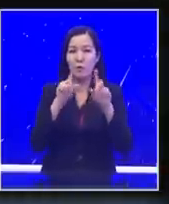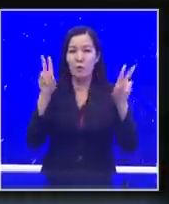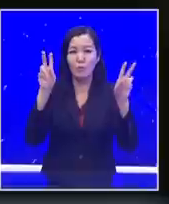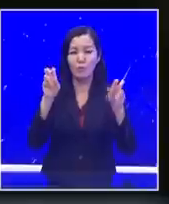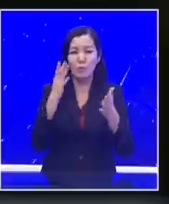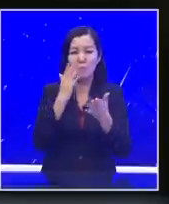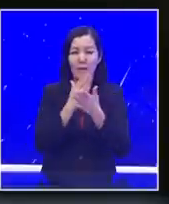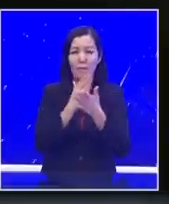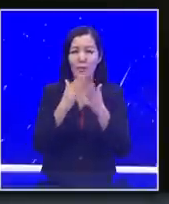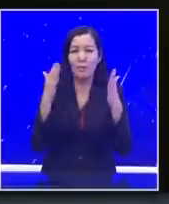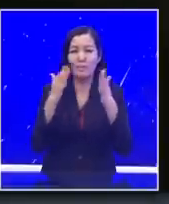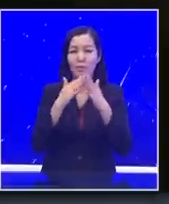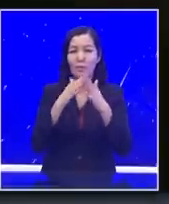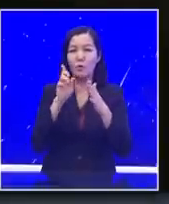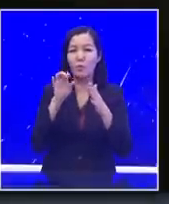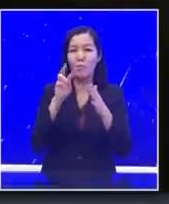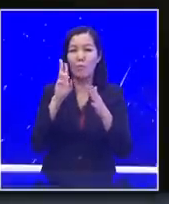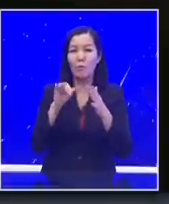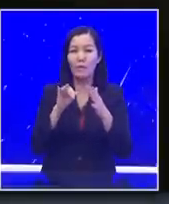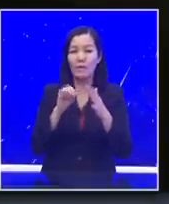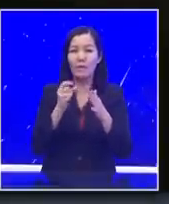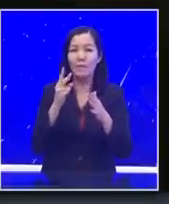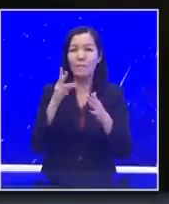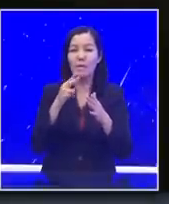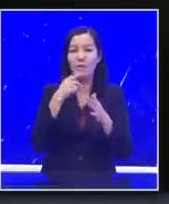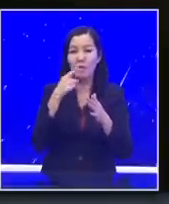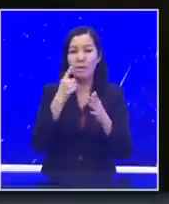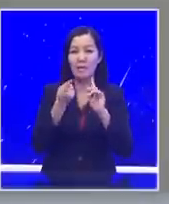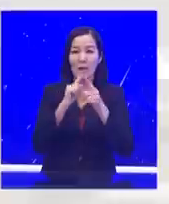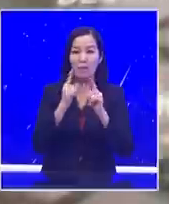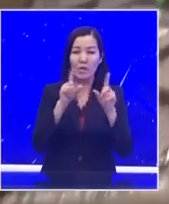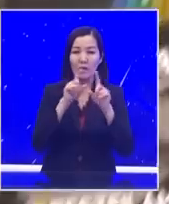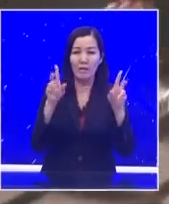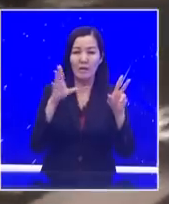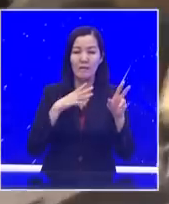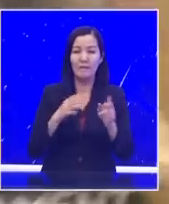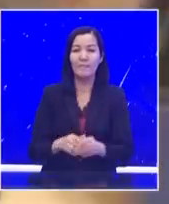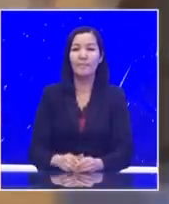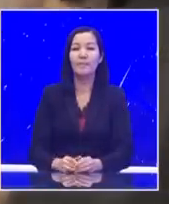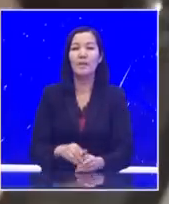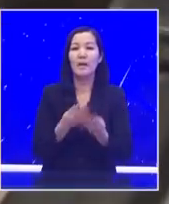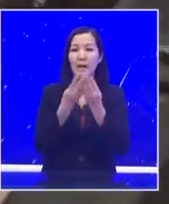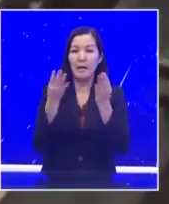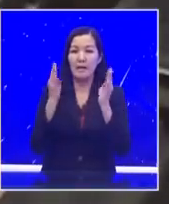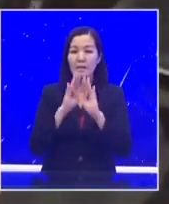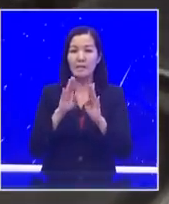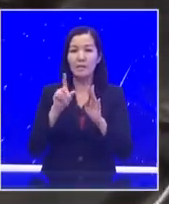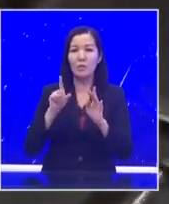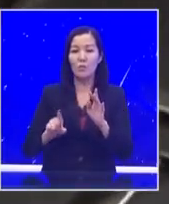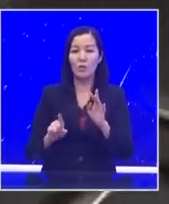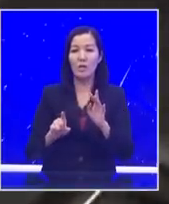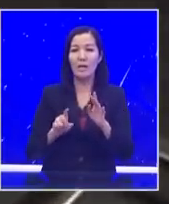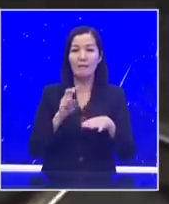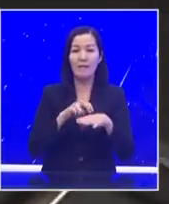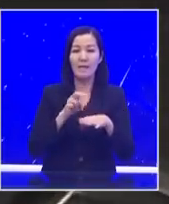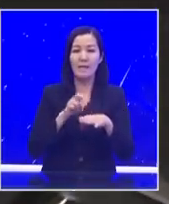болды. Мұнда үйде болыңыз деген жазу бірнеше тілде көрсетілген. Ал карантинде отырған аргентиналық тұрғын